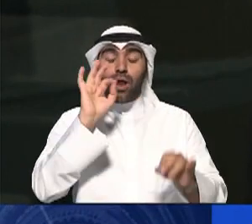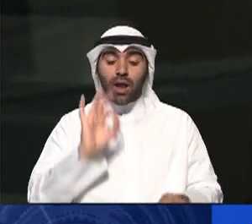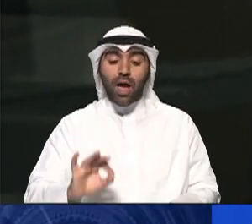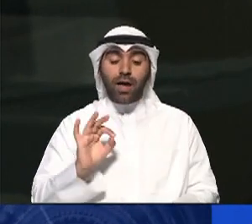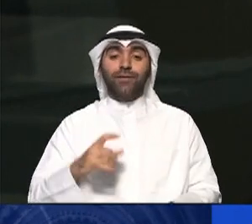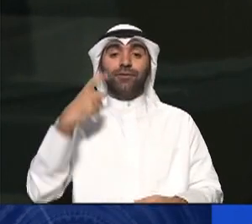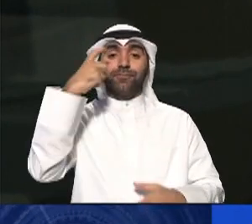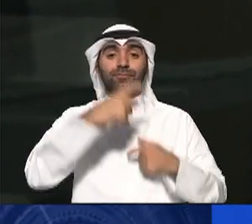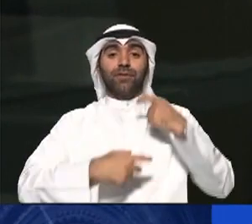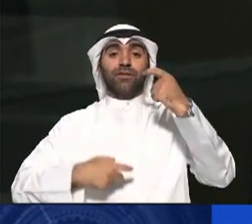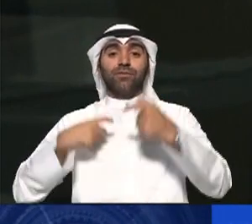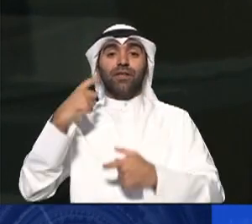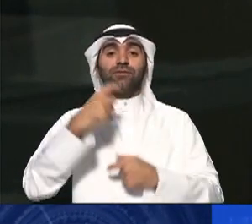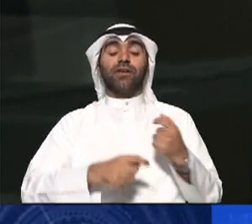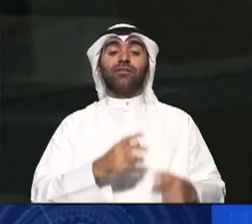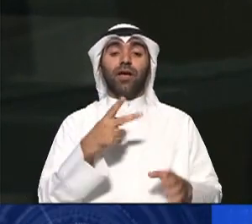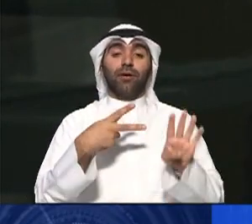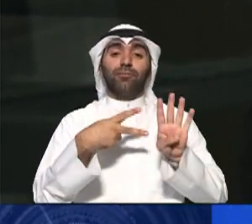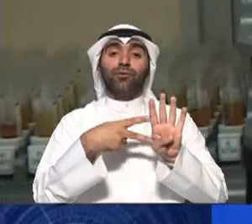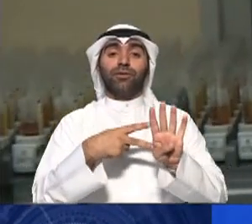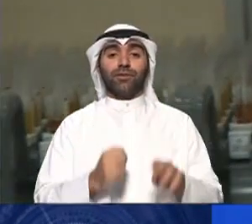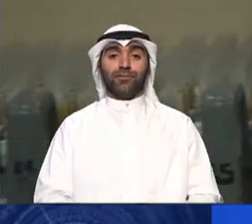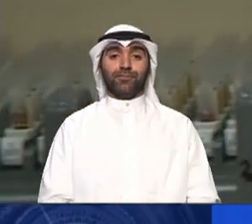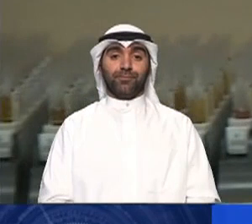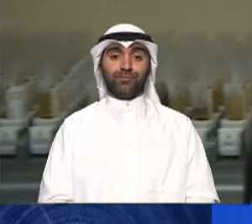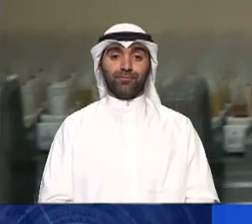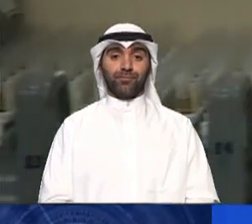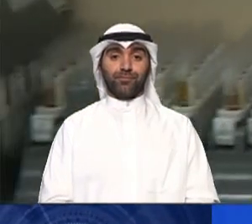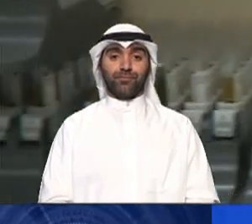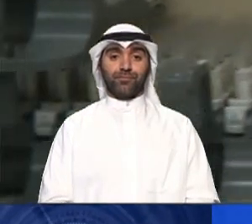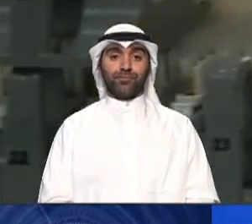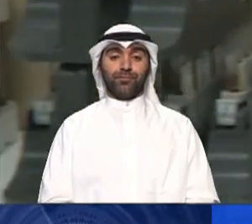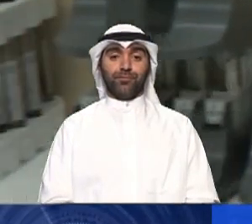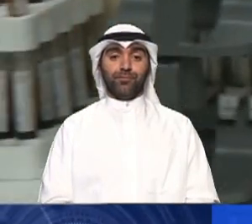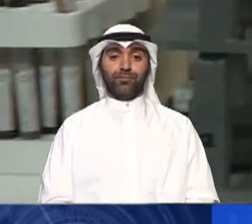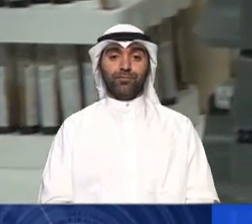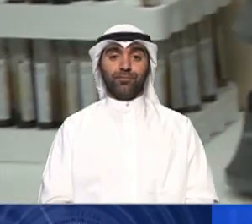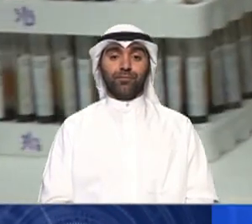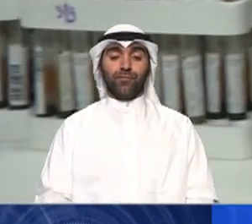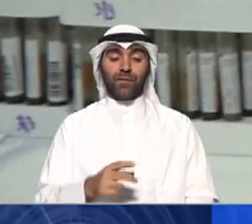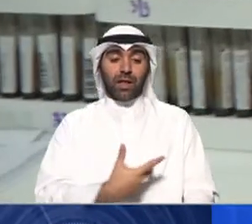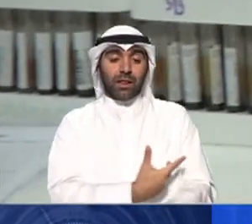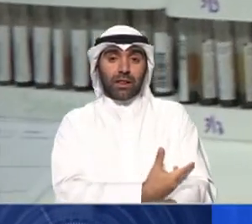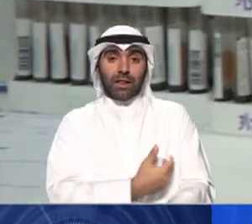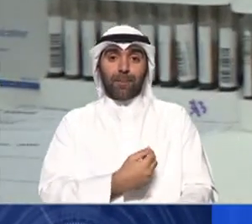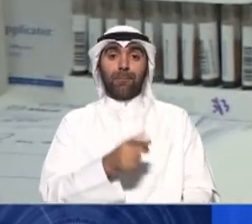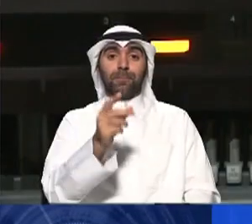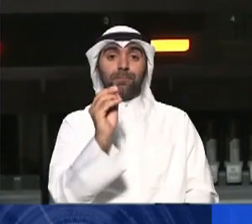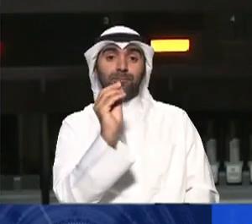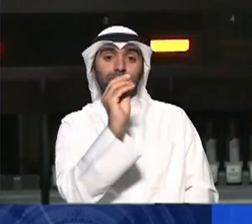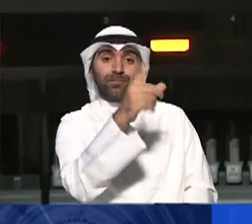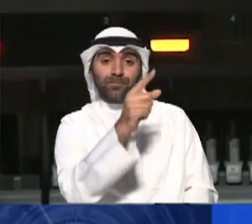بالنتائج أول بأول لمتابعة هذه الحالات. يؤخذ الحمض النووي من العينة ومن ثم إخضاعها